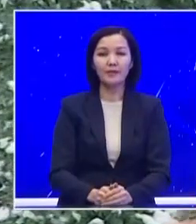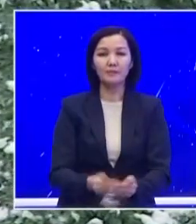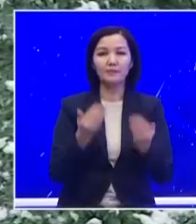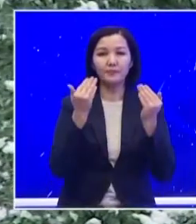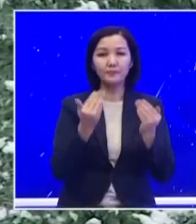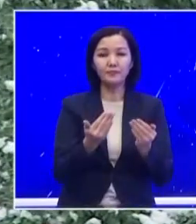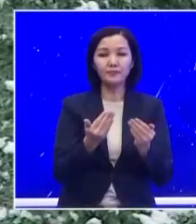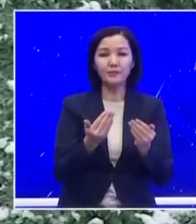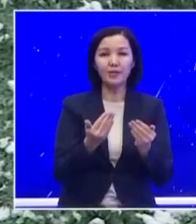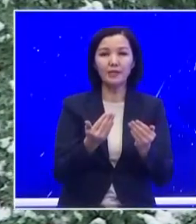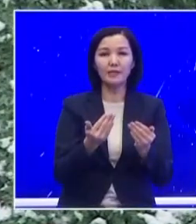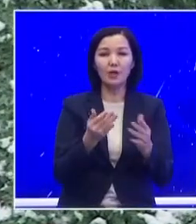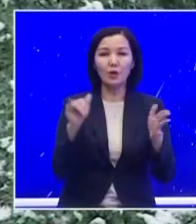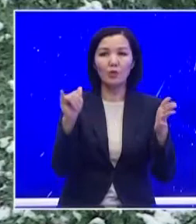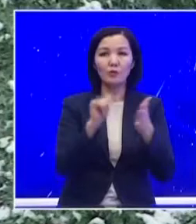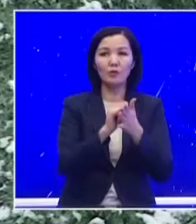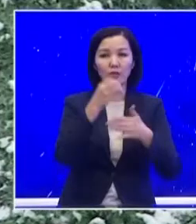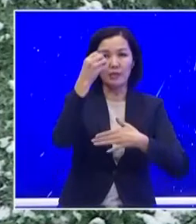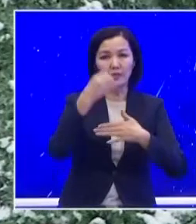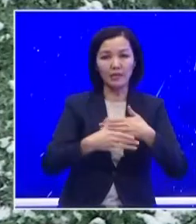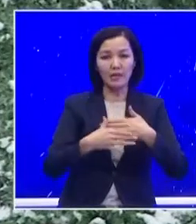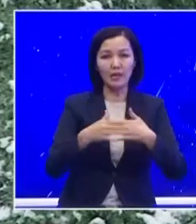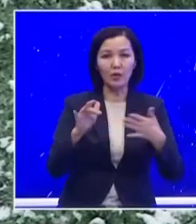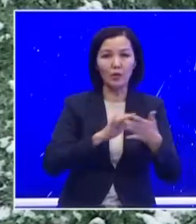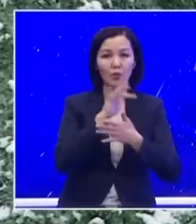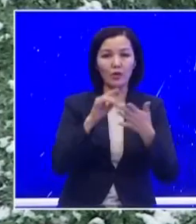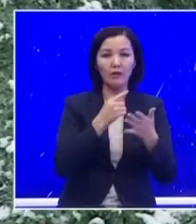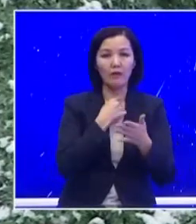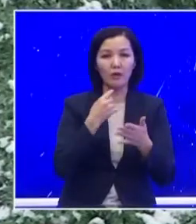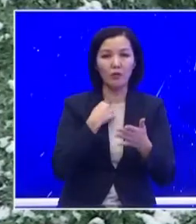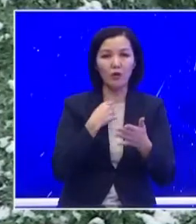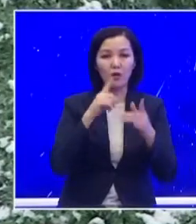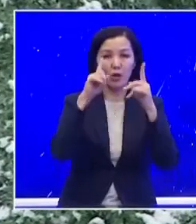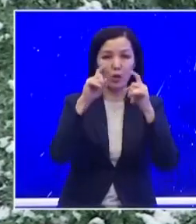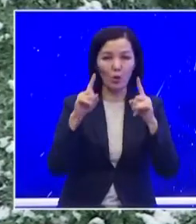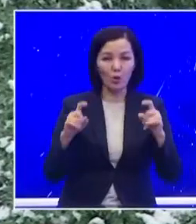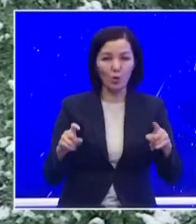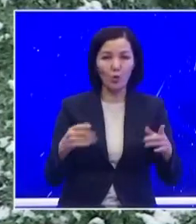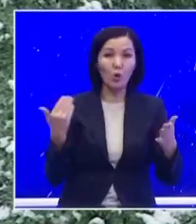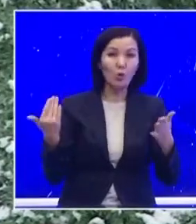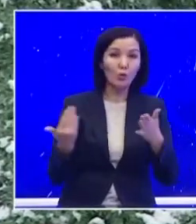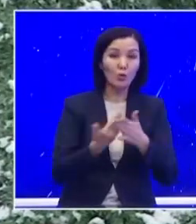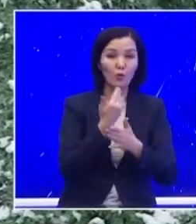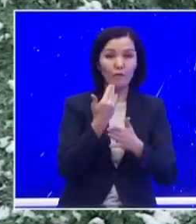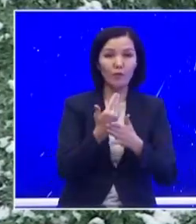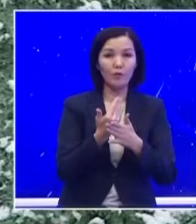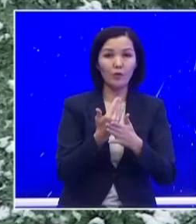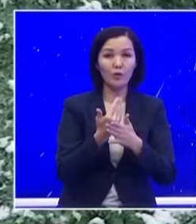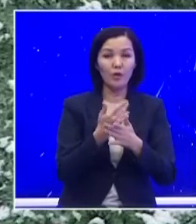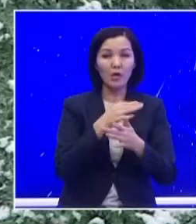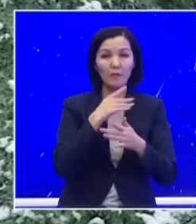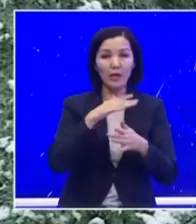мы устанавливаем на центральной площади города Талдыкургана елку. Новую абсолютно,